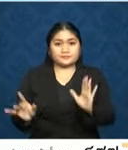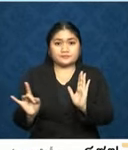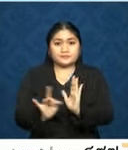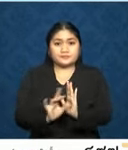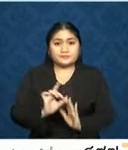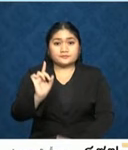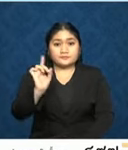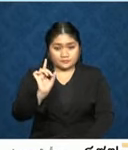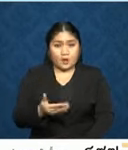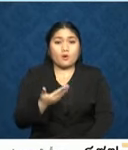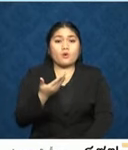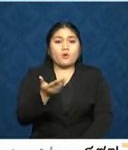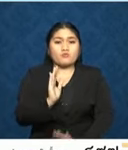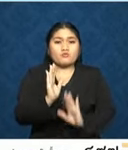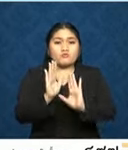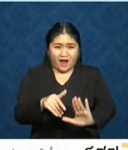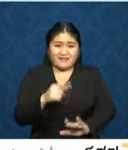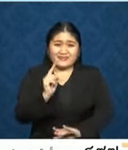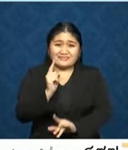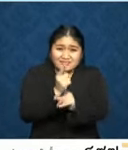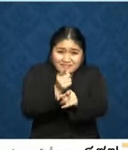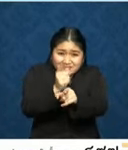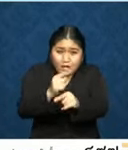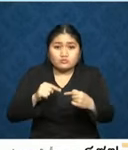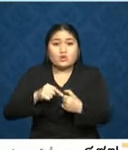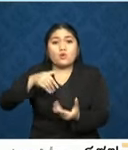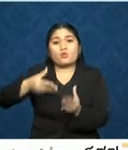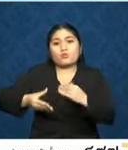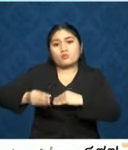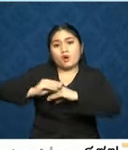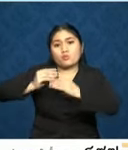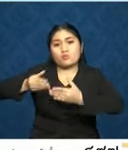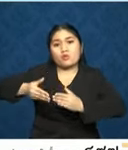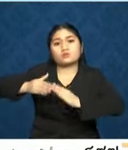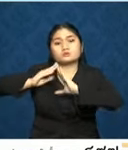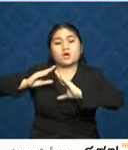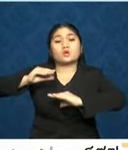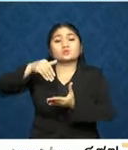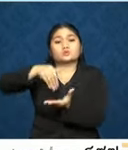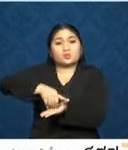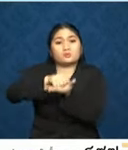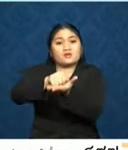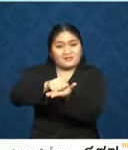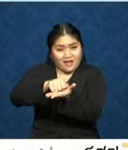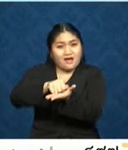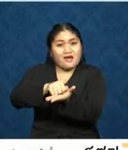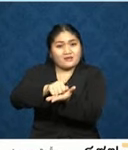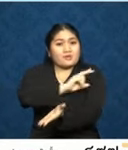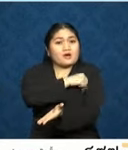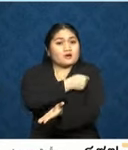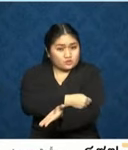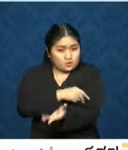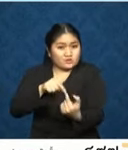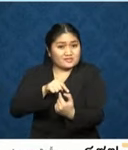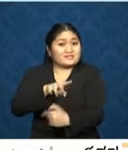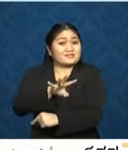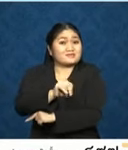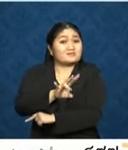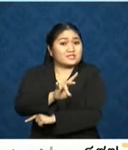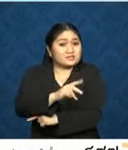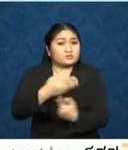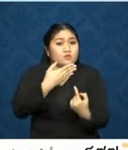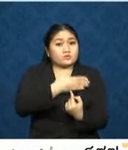นะคะขอให้ท่านประธานช่วยติดตามการก่อสร้างศูนย์บริการสาธารณสุขที่ 47ค่ะเขตภาษีเจริญตรงซอยบางแวก